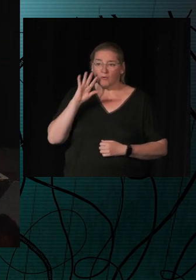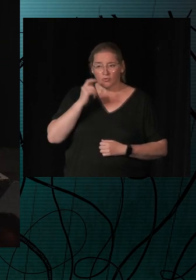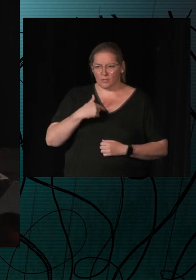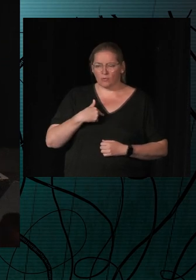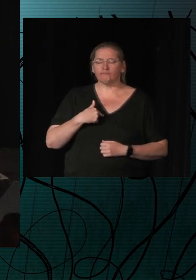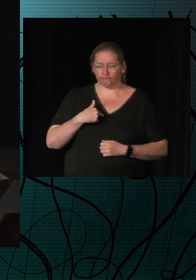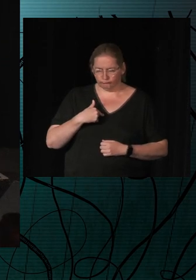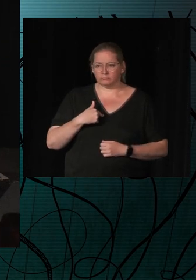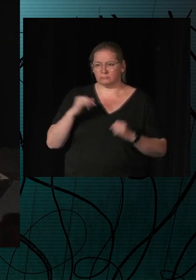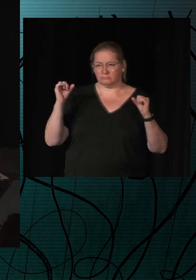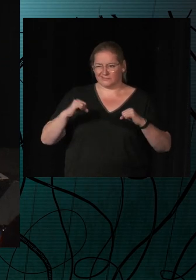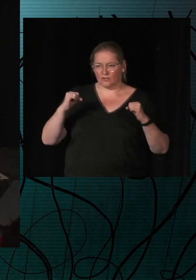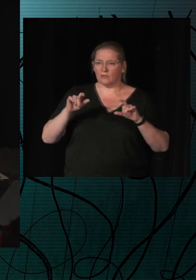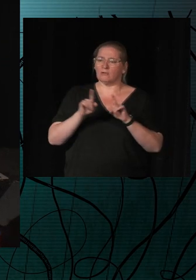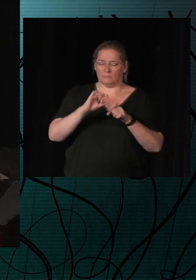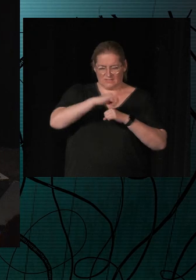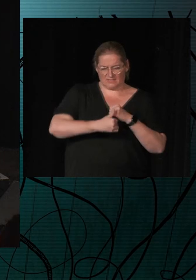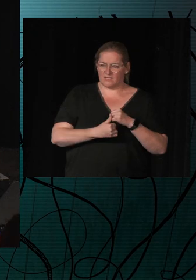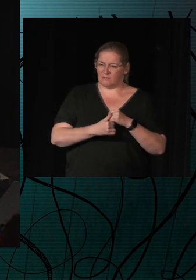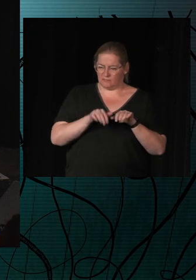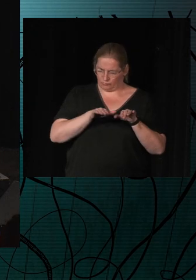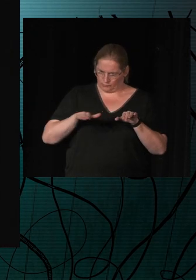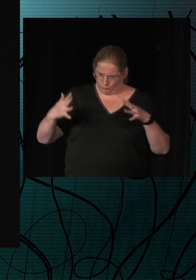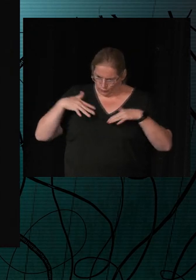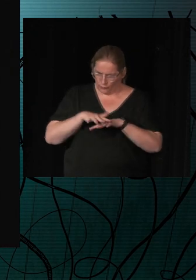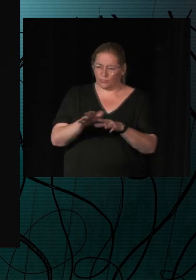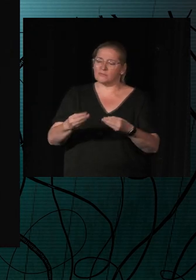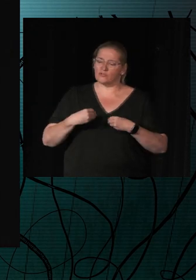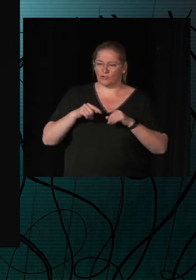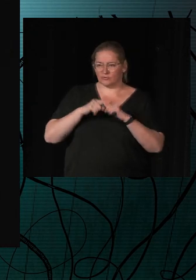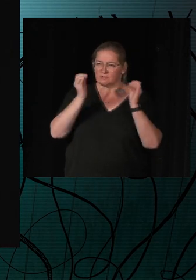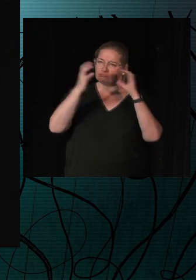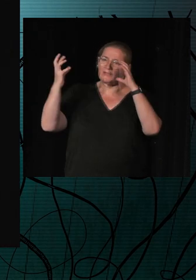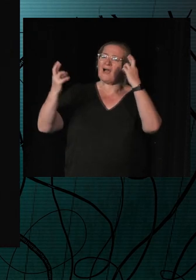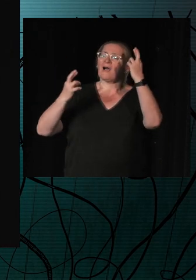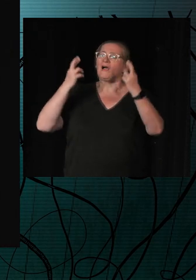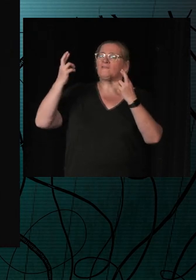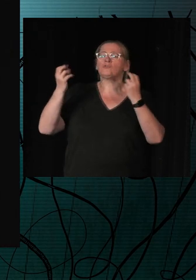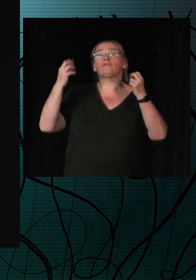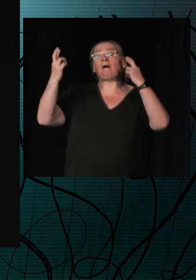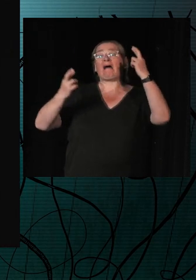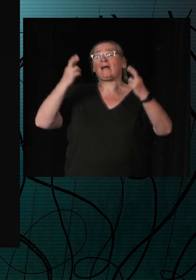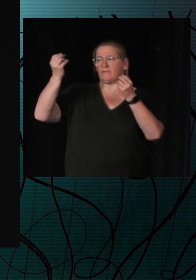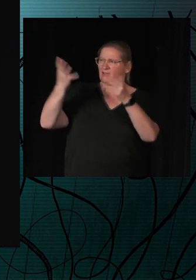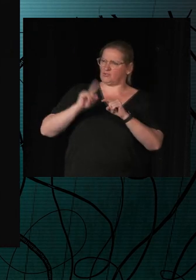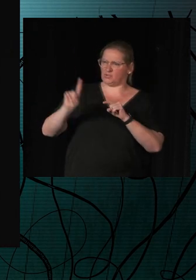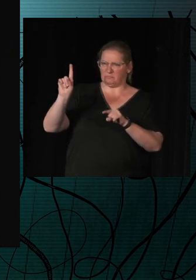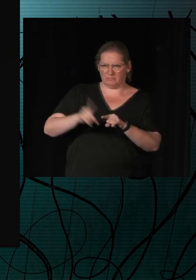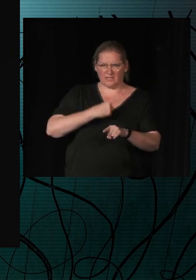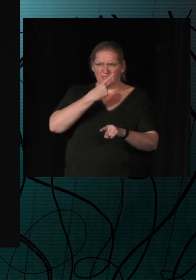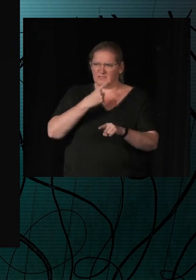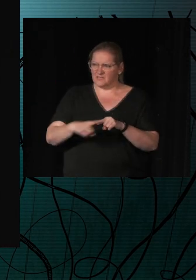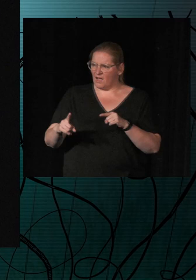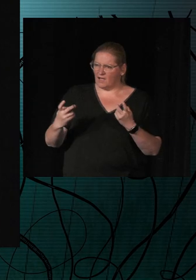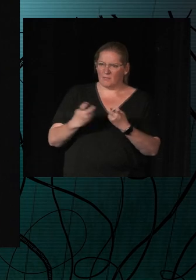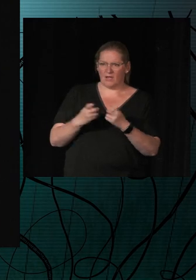pour mélanger un peu en plus ça fait appel à des trucs un peu onirriques où dans les rêves il se passent des trucs super bizarres très inquiétants ou à la